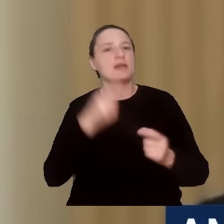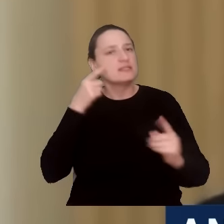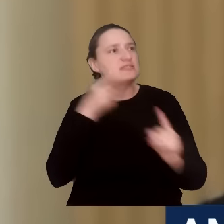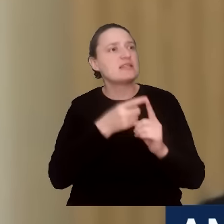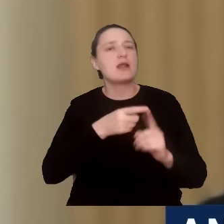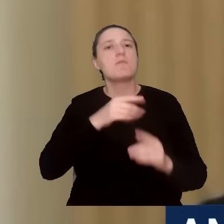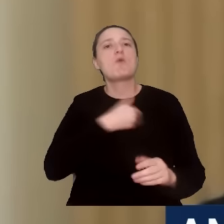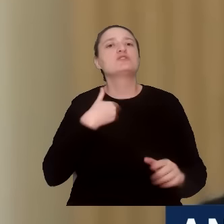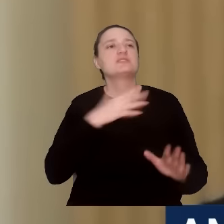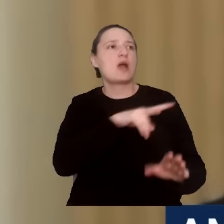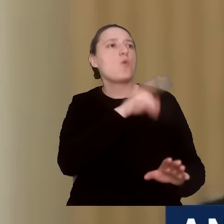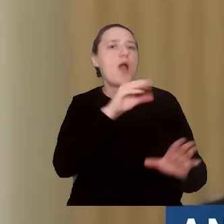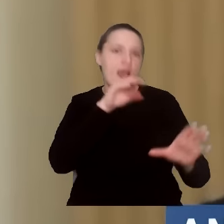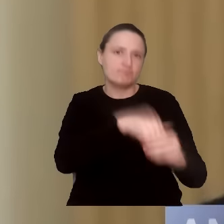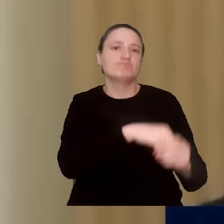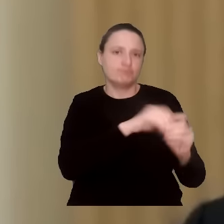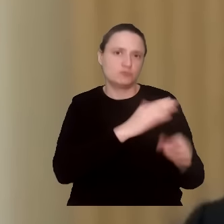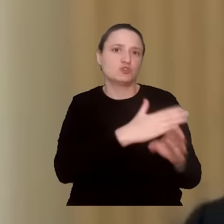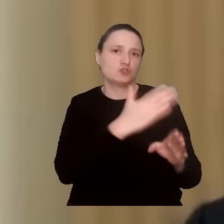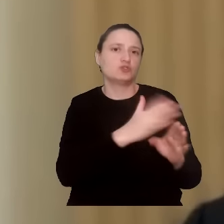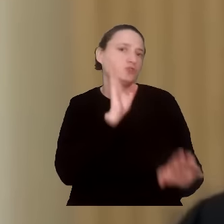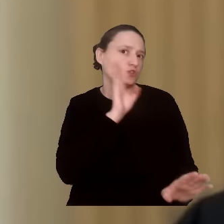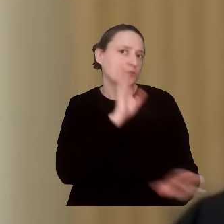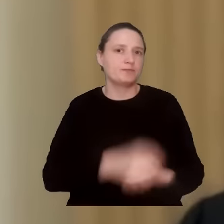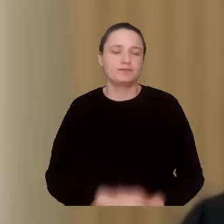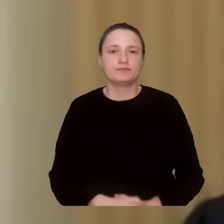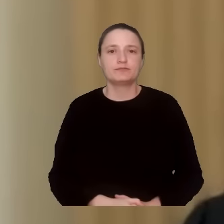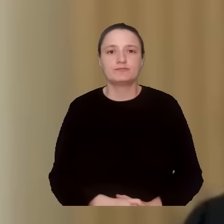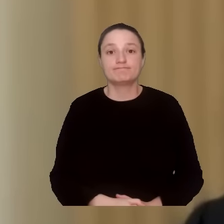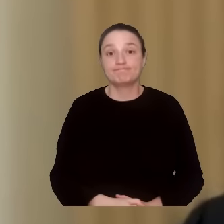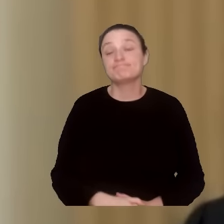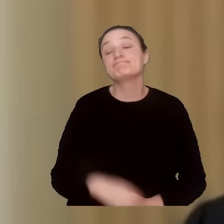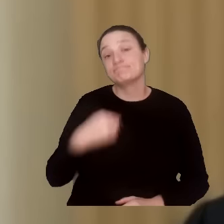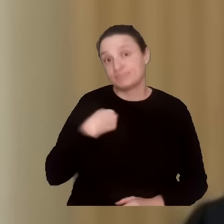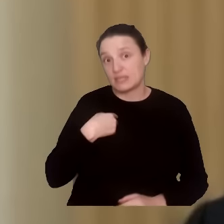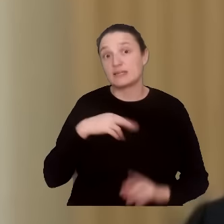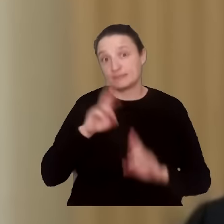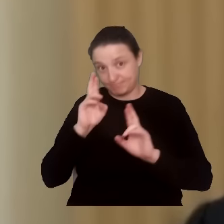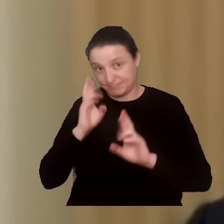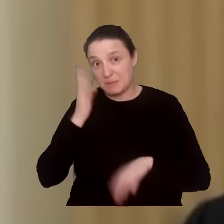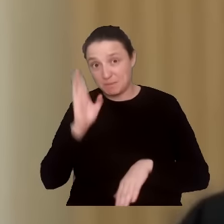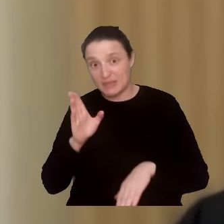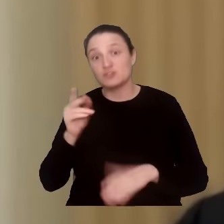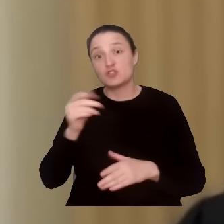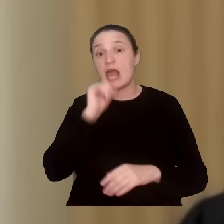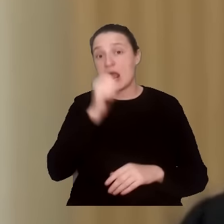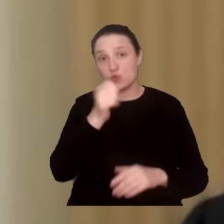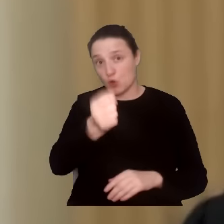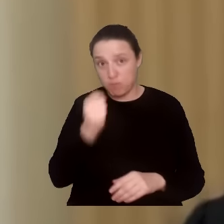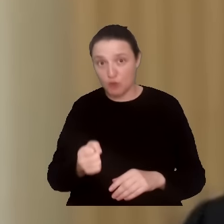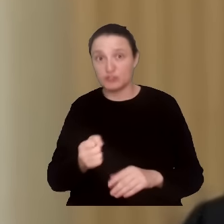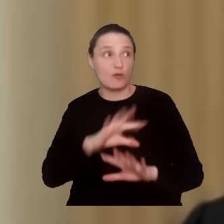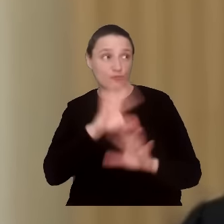nadzieję, że wyborcy zapamiętają, odsłuchają wszystkie wystąpienia pana europosła,